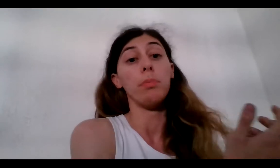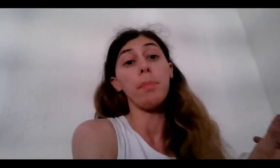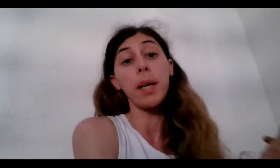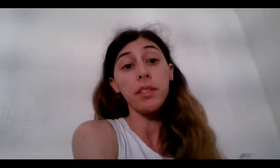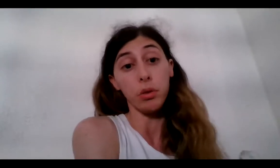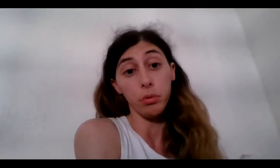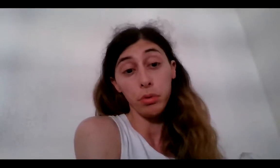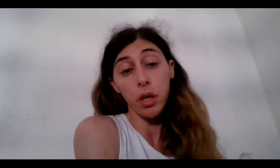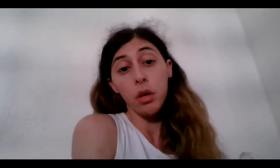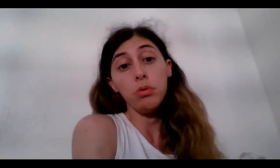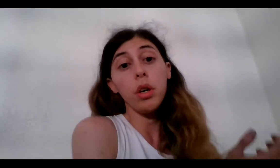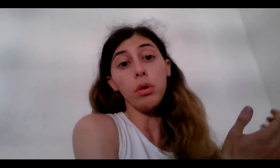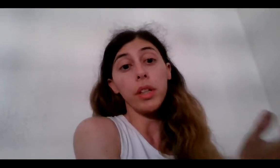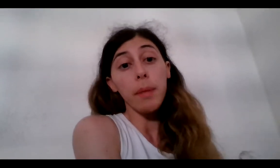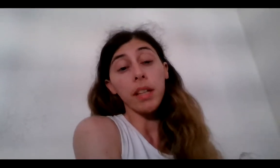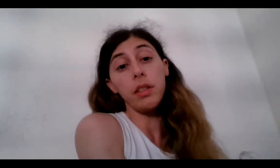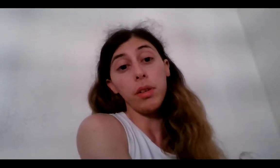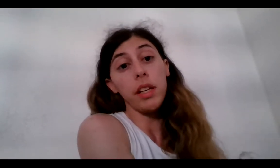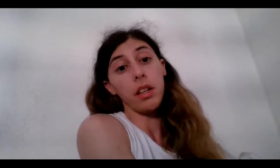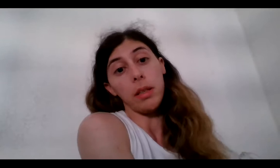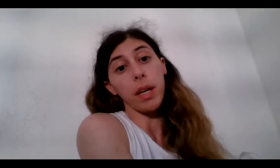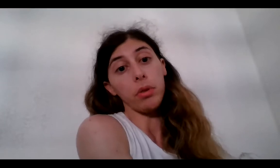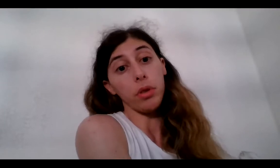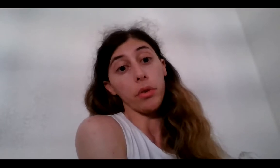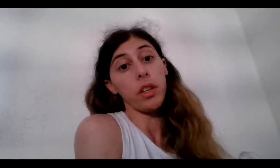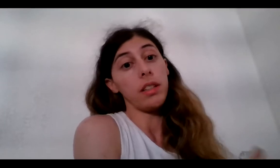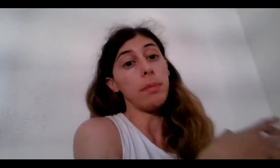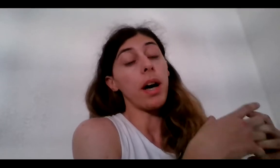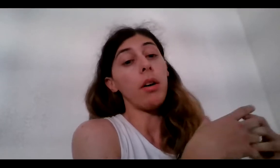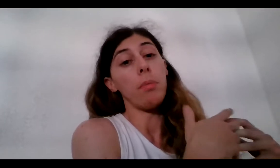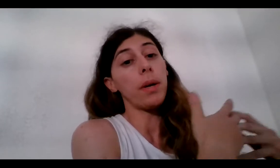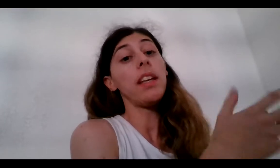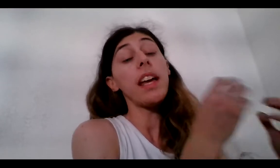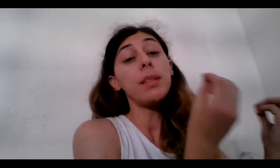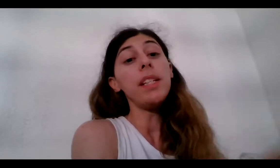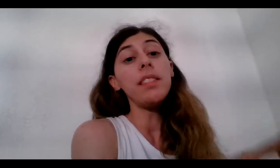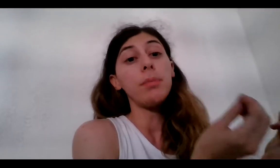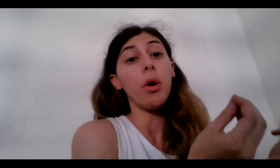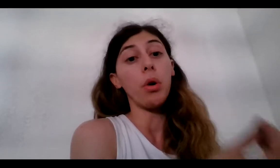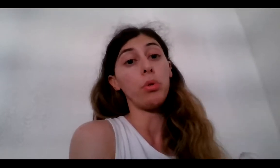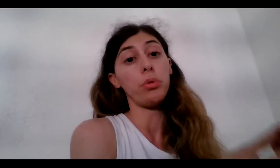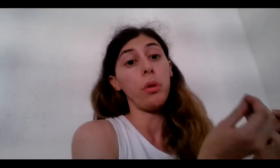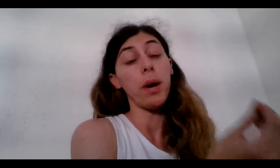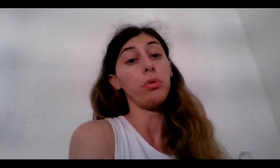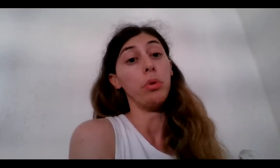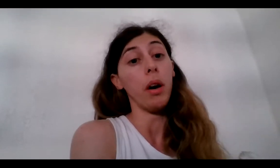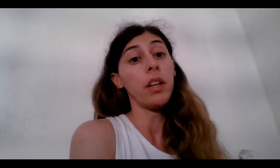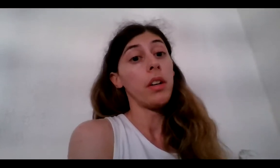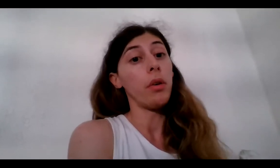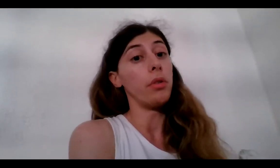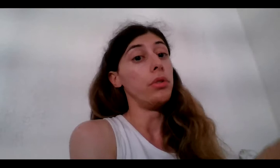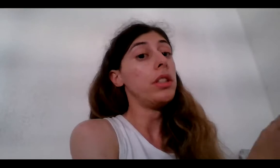ne sont pas prises en compte, où le cas particulier des personnes trans n'est pas pris explicitement en compte par le